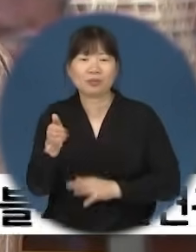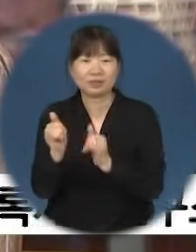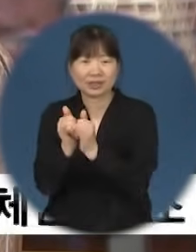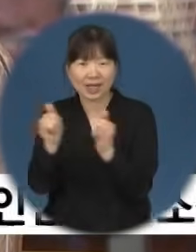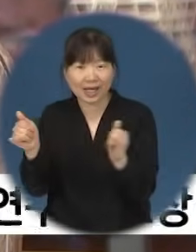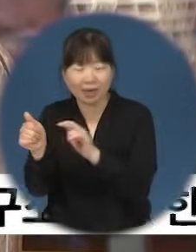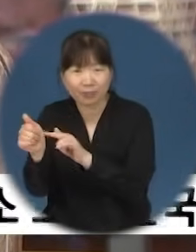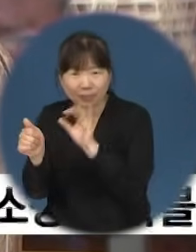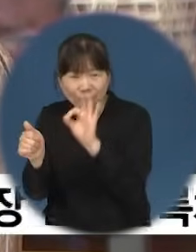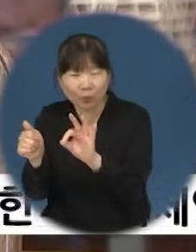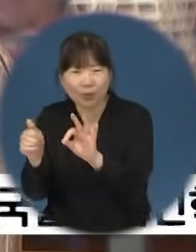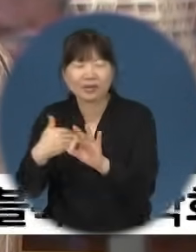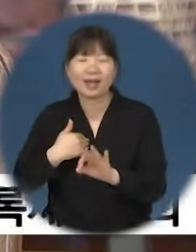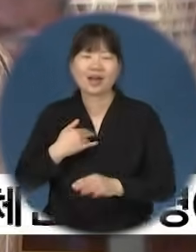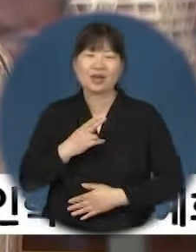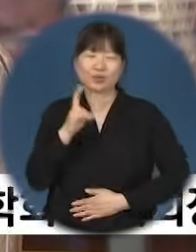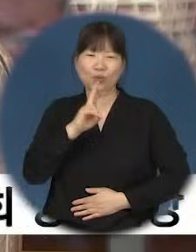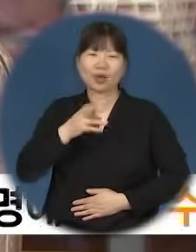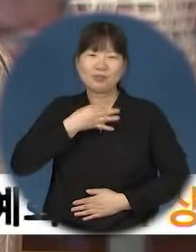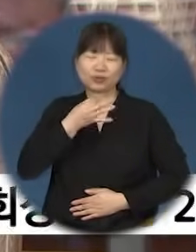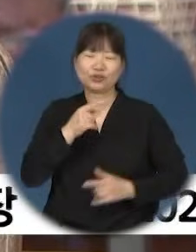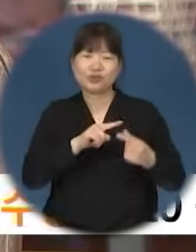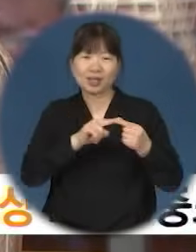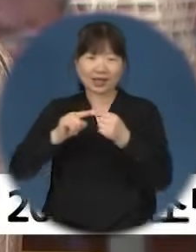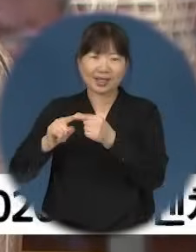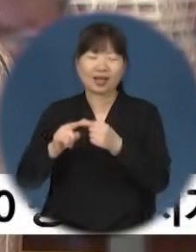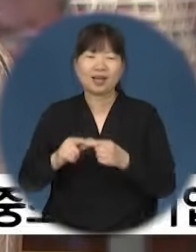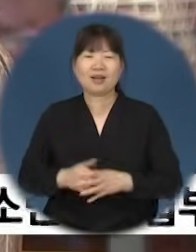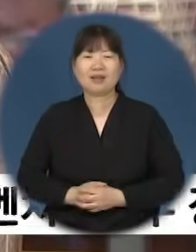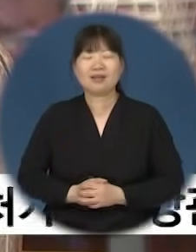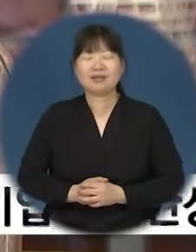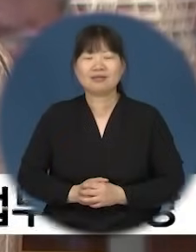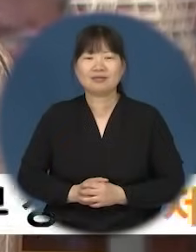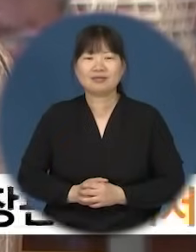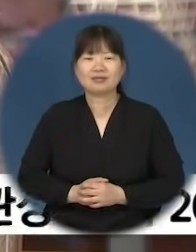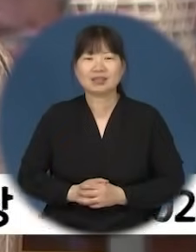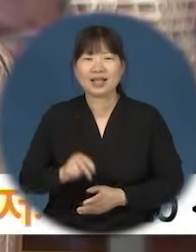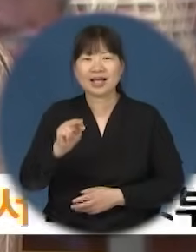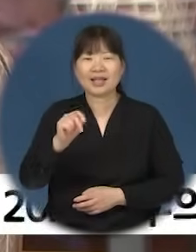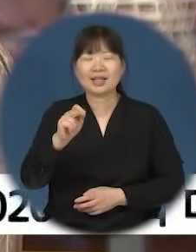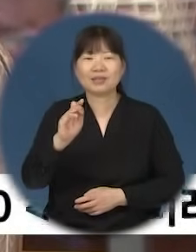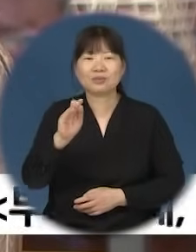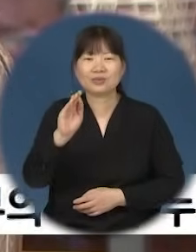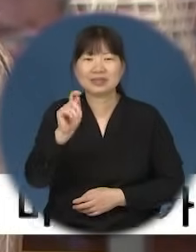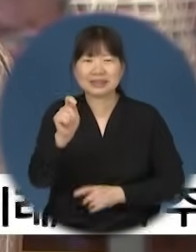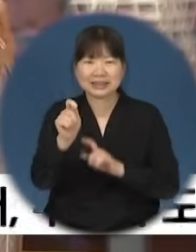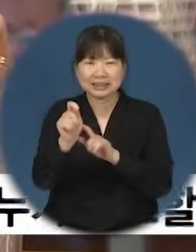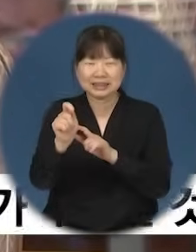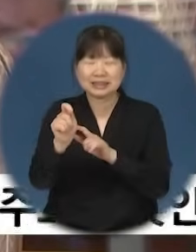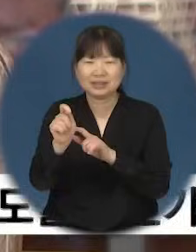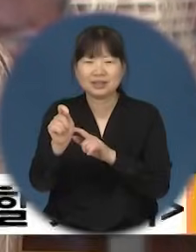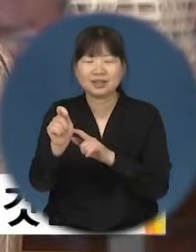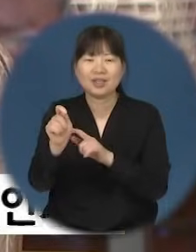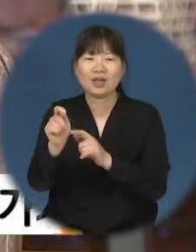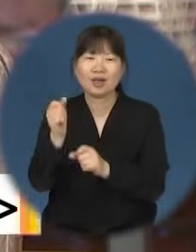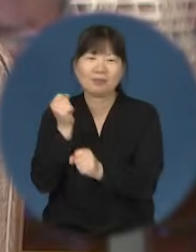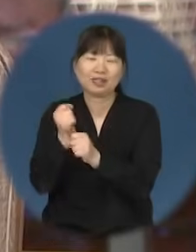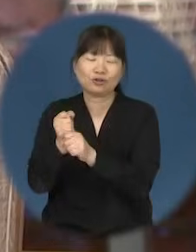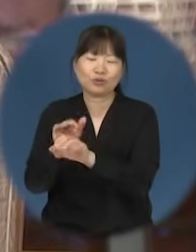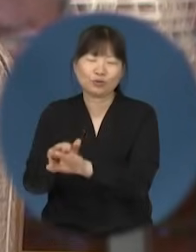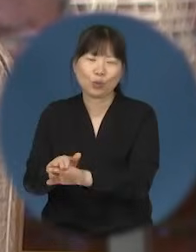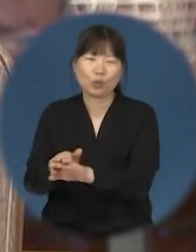자기가 노래한 가사 예. 그 부분을 NFT화해서 사고 파는 시대가 오는